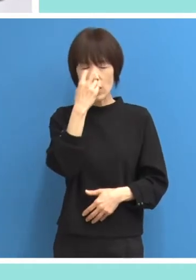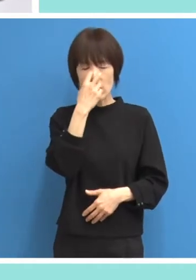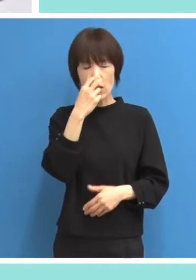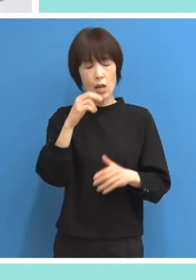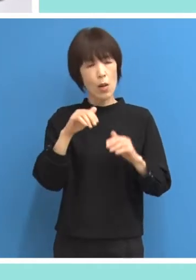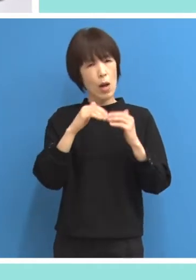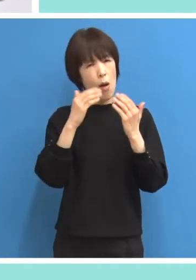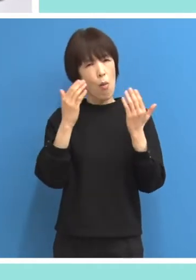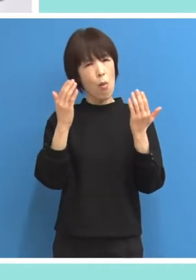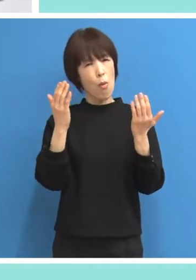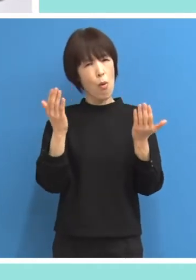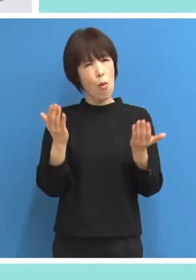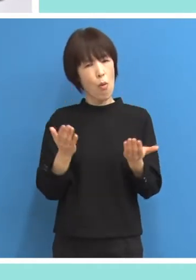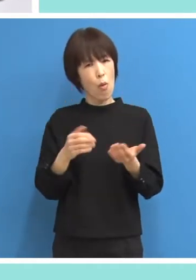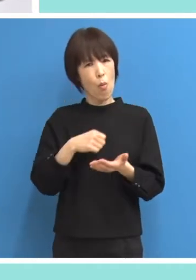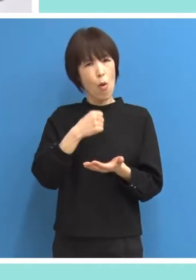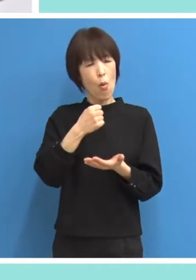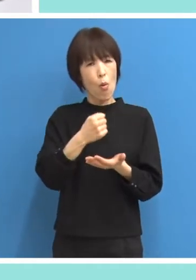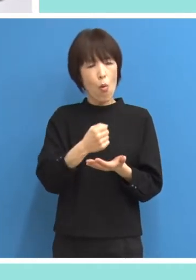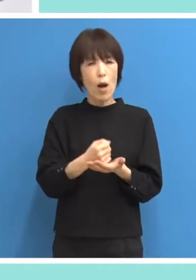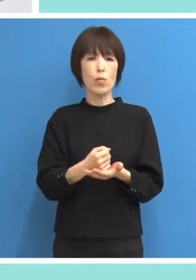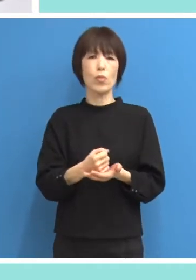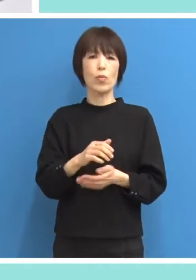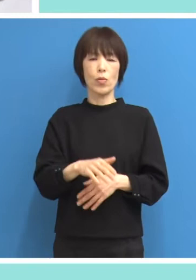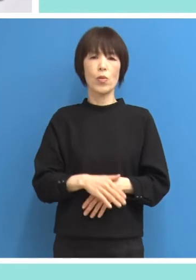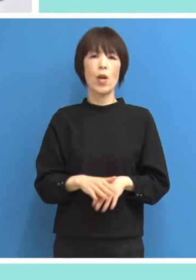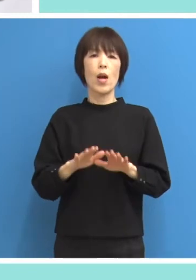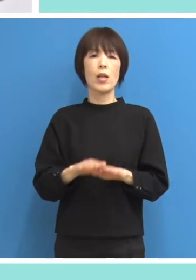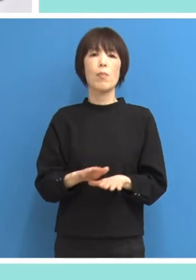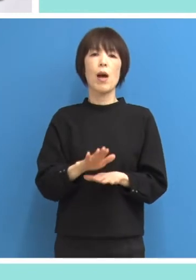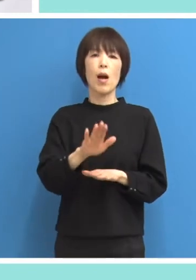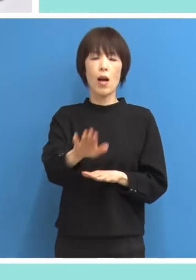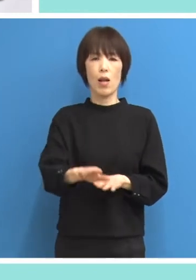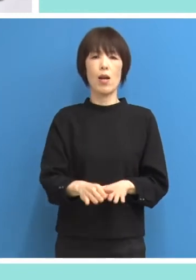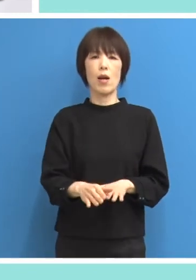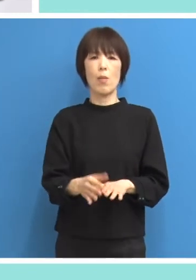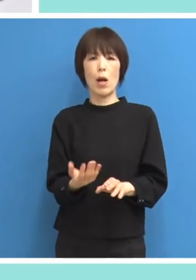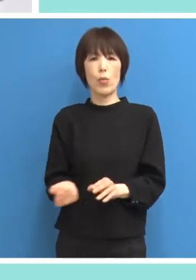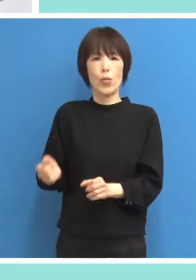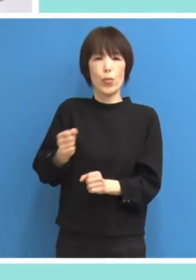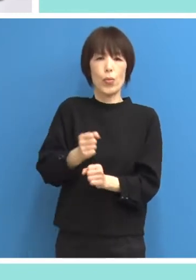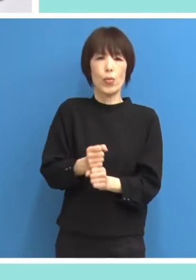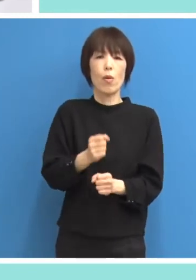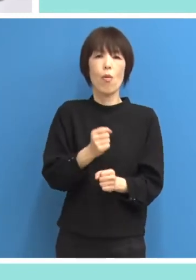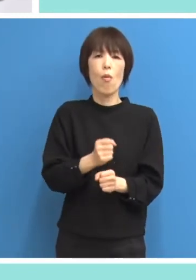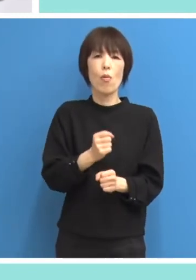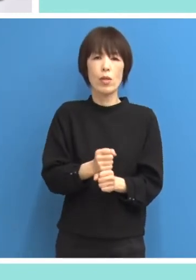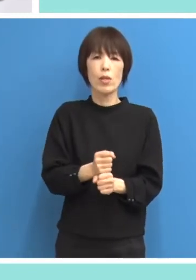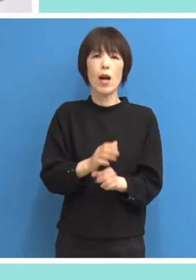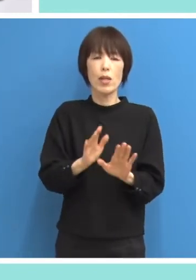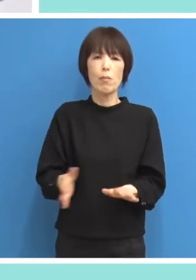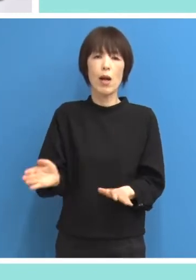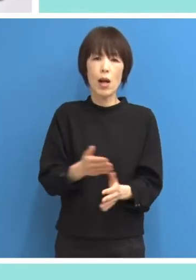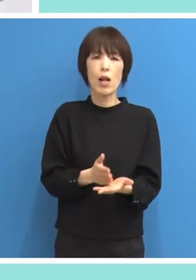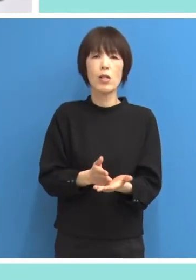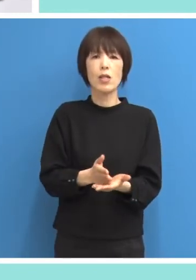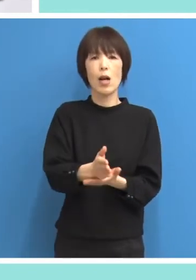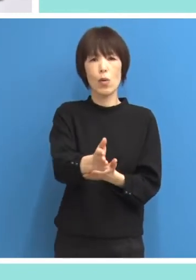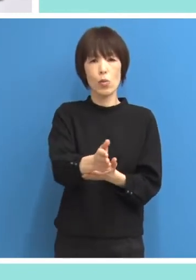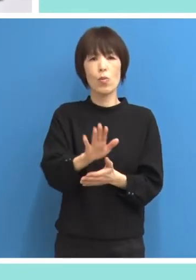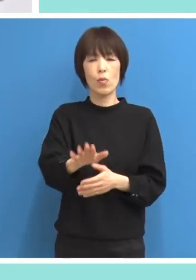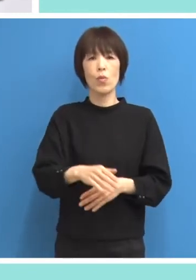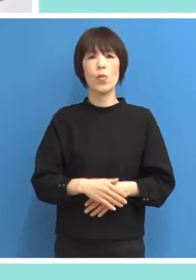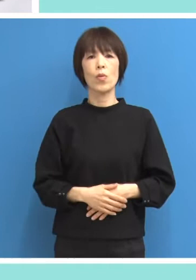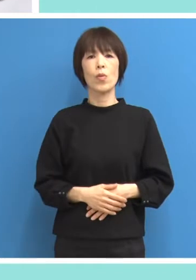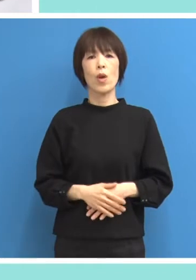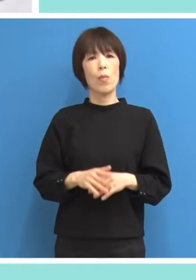が、完了しつつあって、今からいろんな工事、復旧工事が今からスタートしていこうとしています